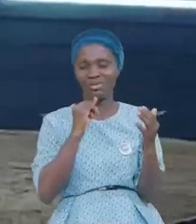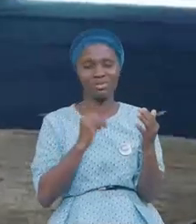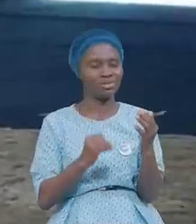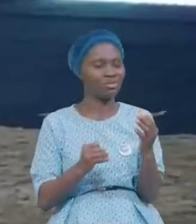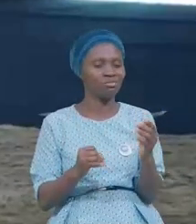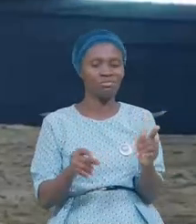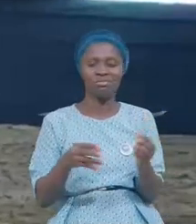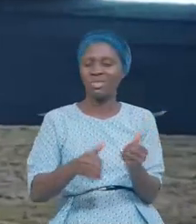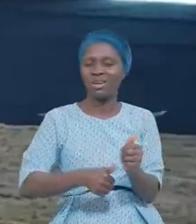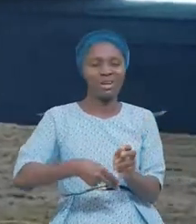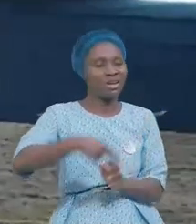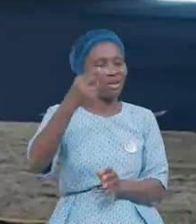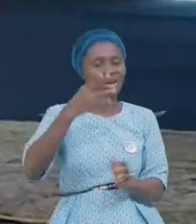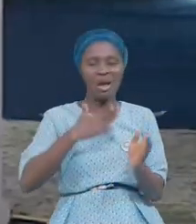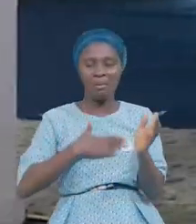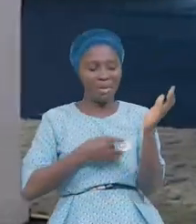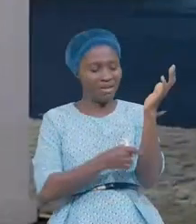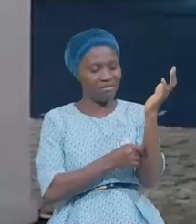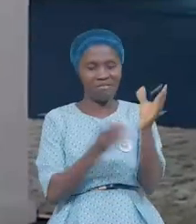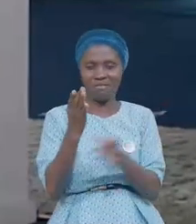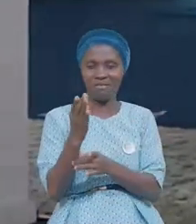chair demande quelque chose.